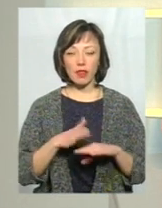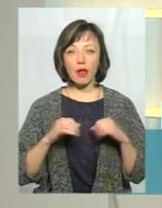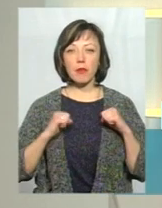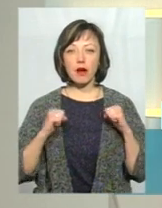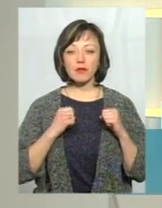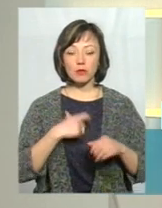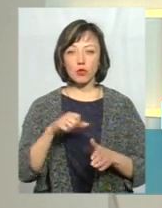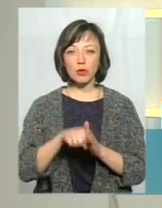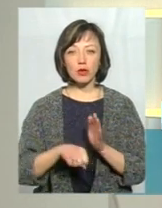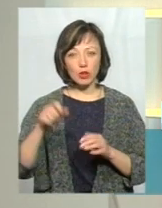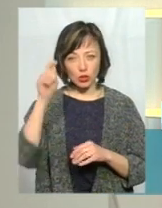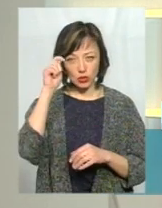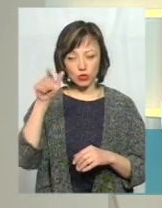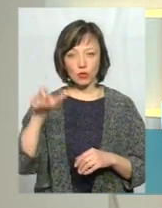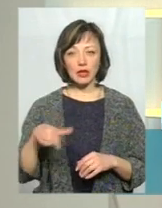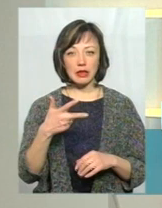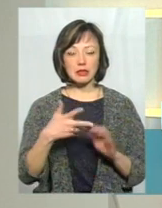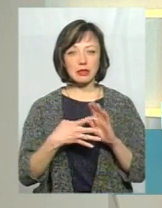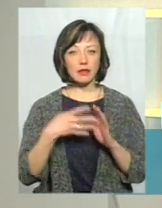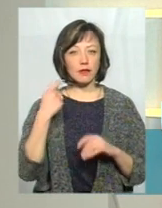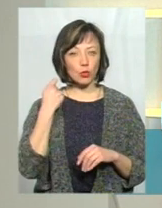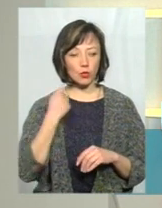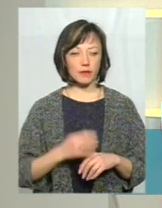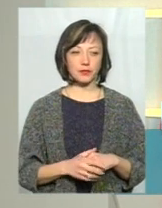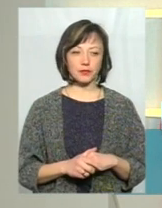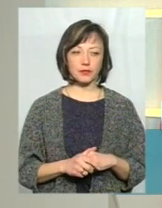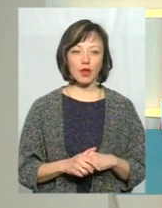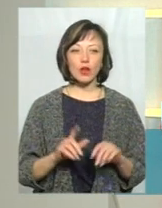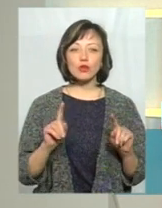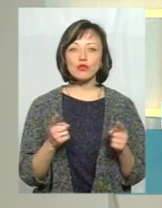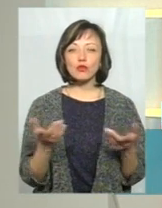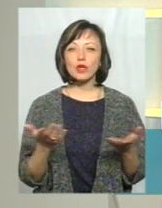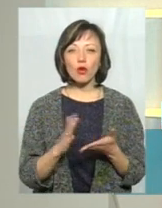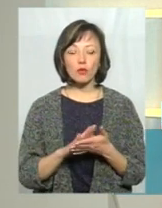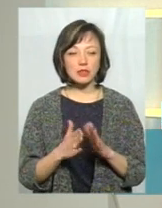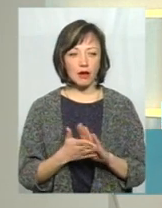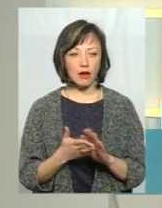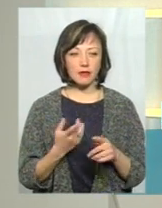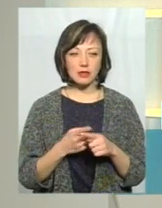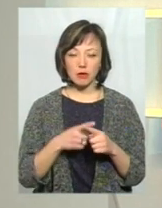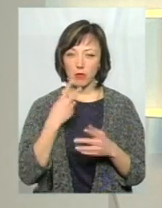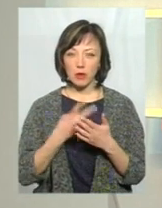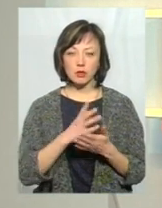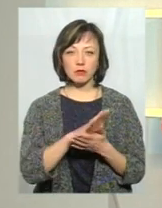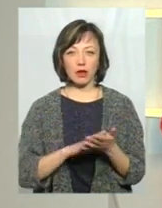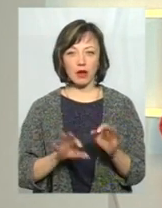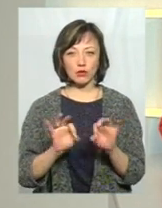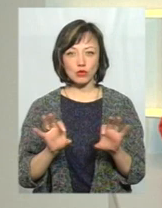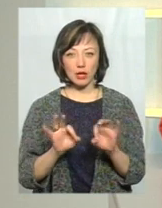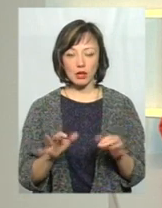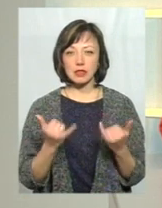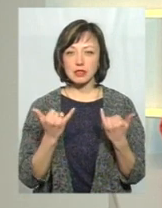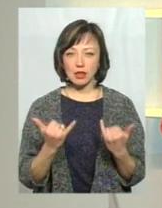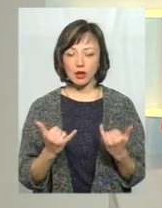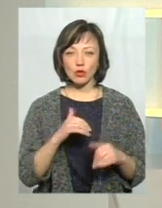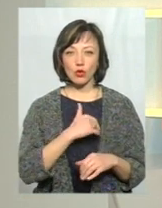намагався вкоротити собі віку 39-річний чоловік. Чому і за яких обставин – це ми побачимо далі у сюжеті. А